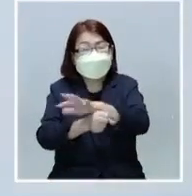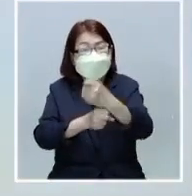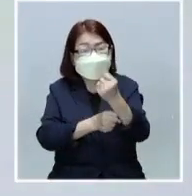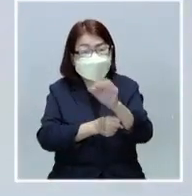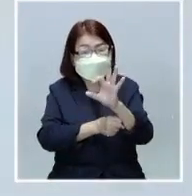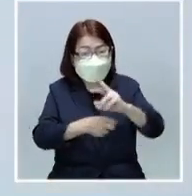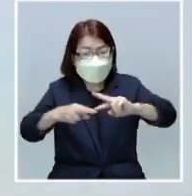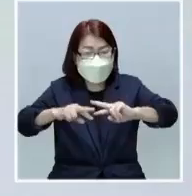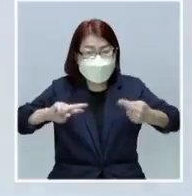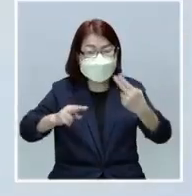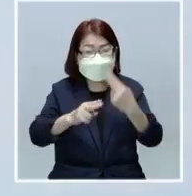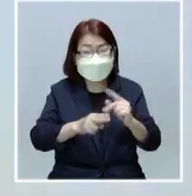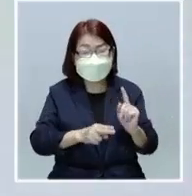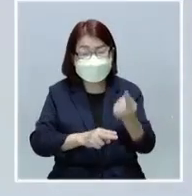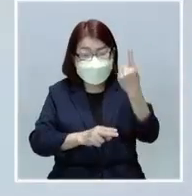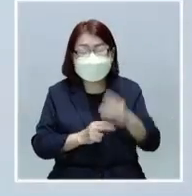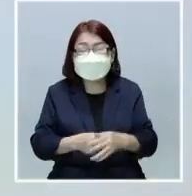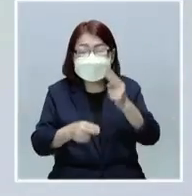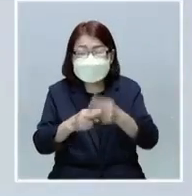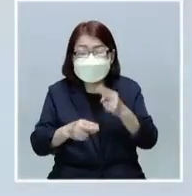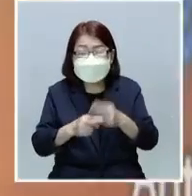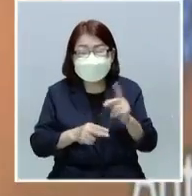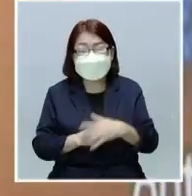ยในทางการแพทย์เรียกเชื้อตัวนี้ว่า